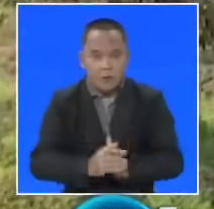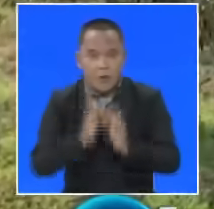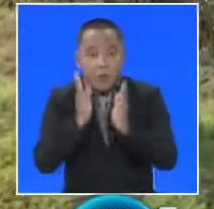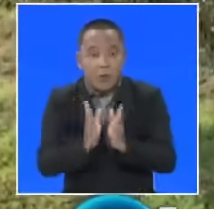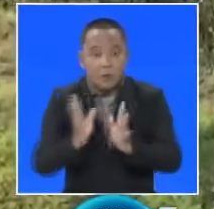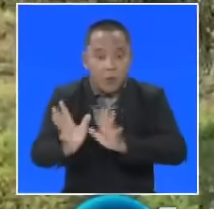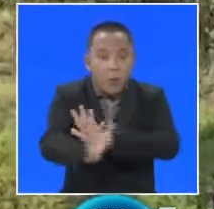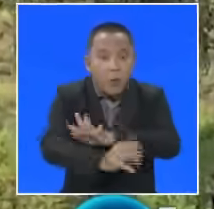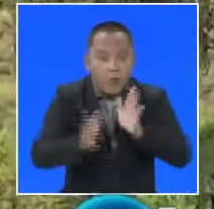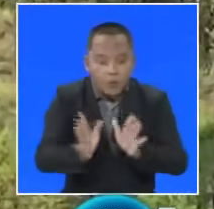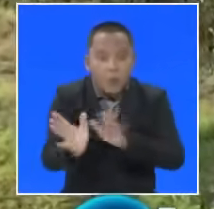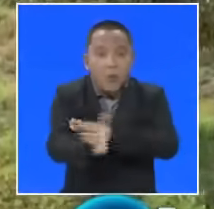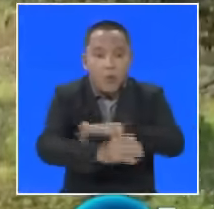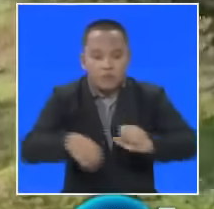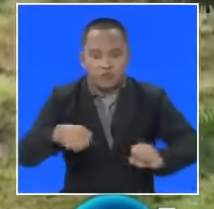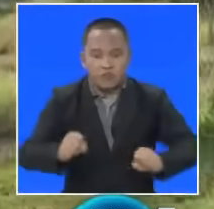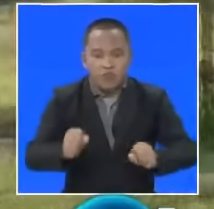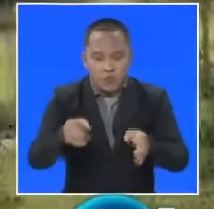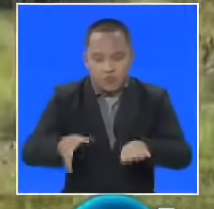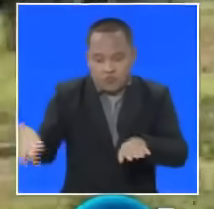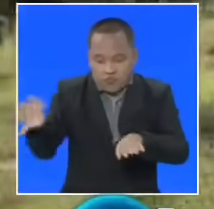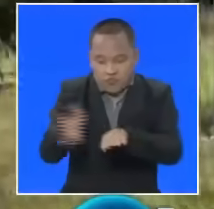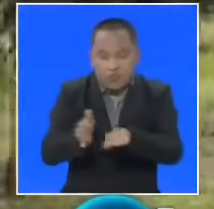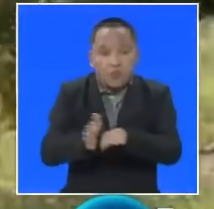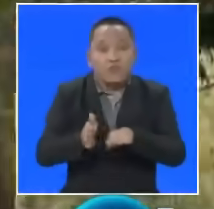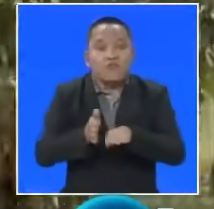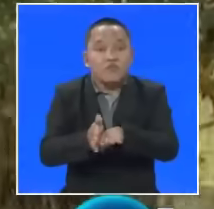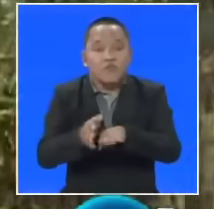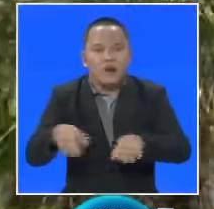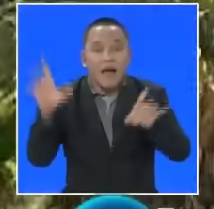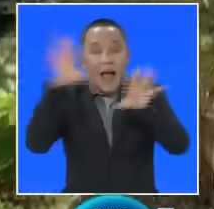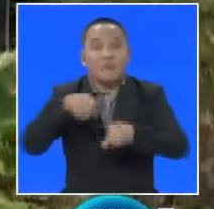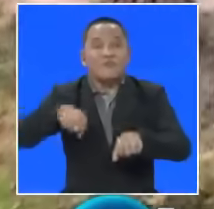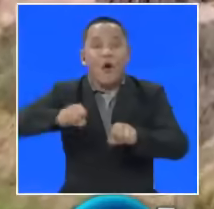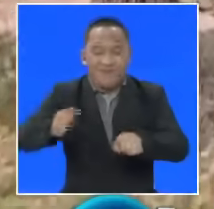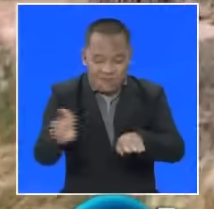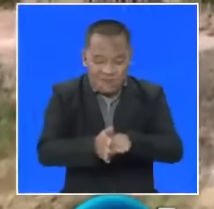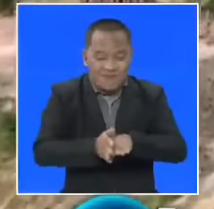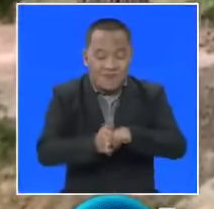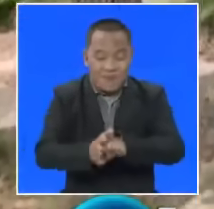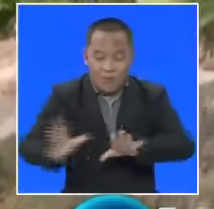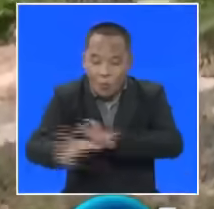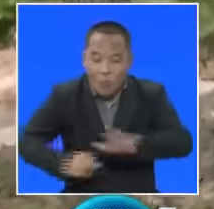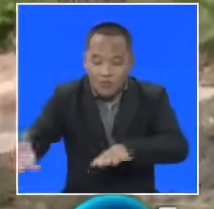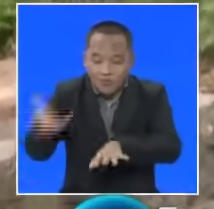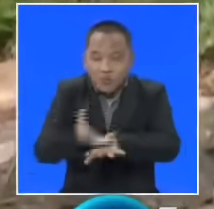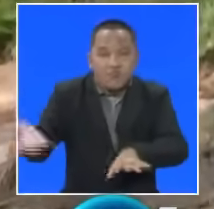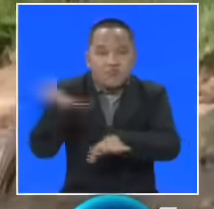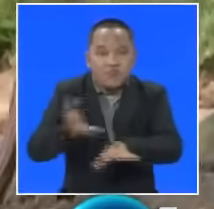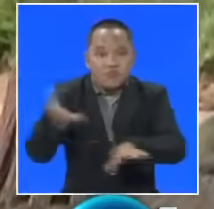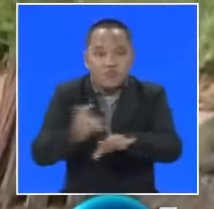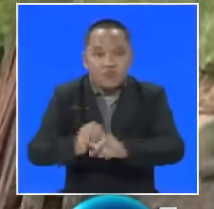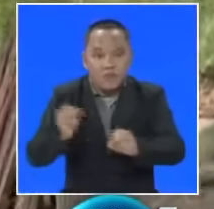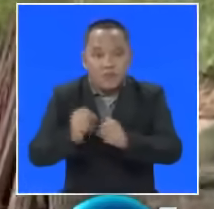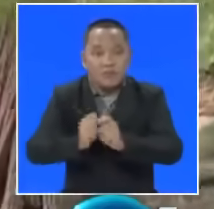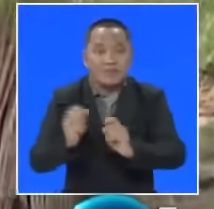นที่มาลักของเนี่ยนะขี่รถพ่วงมาเลยนะคะรถพ่วงข้างคล้ายๆซาเล้งอ่ ะ ตั้งใจมาขนของออกไปเลยค่ะแล้วก่อเ